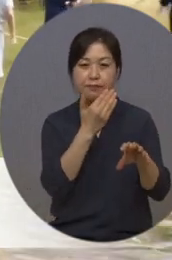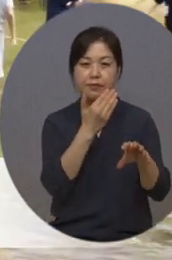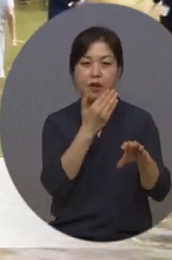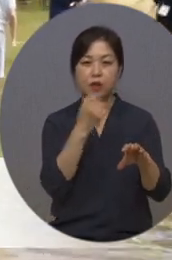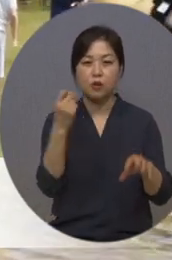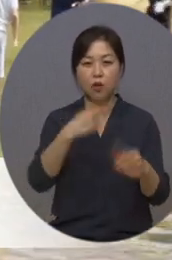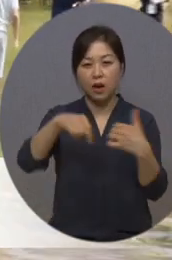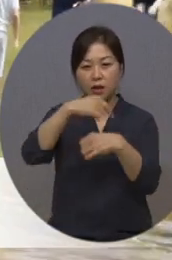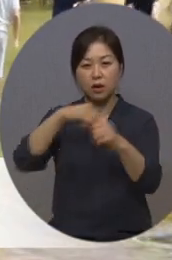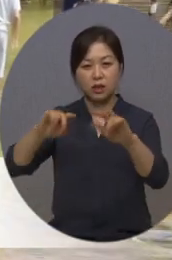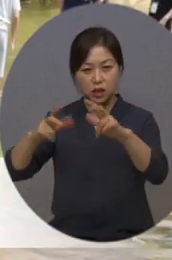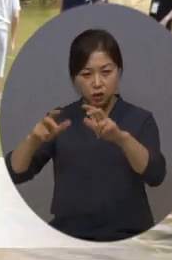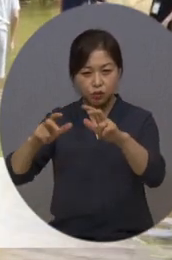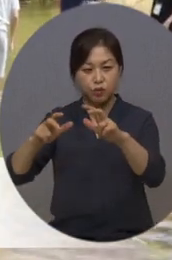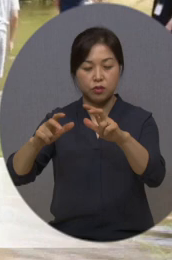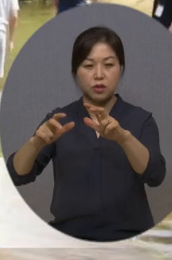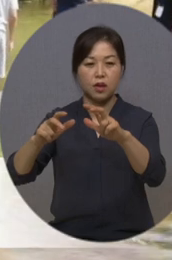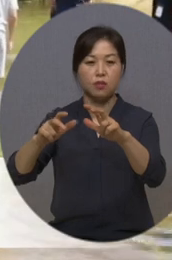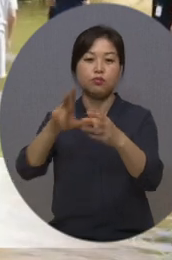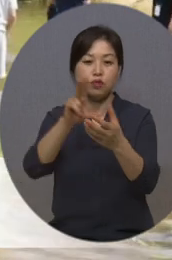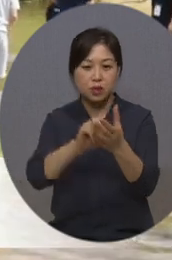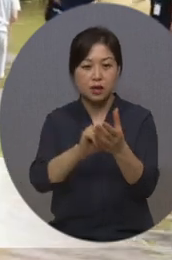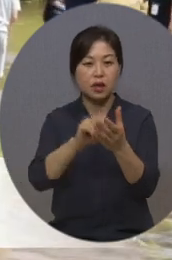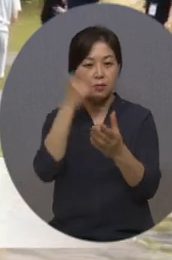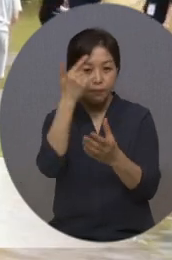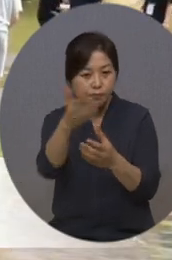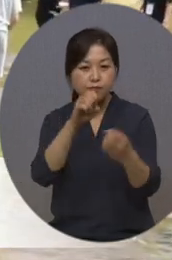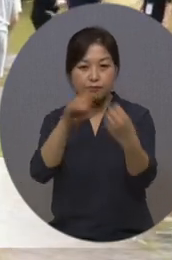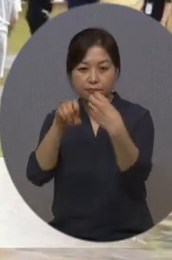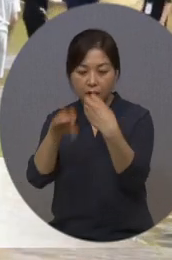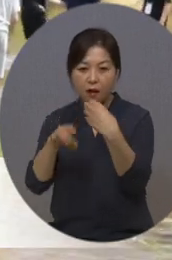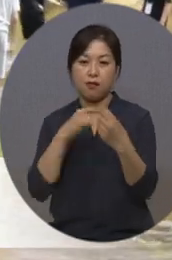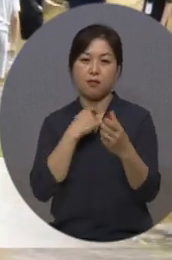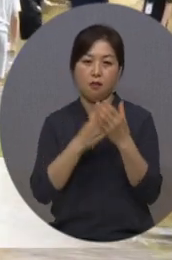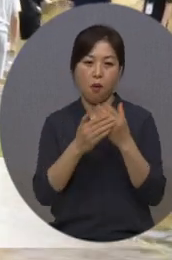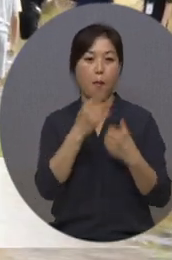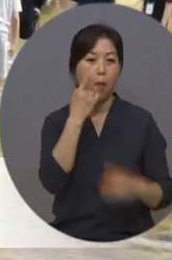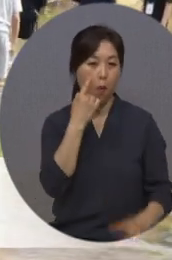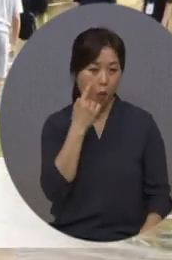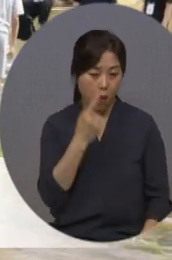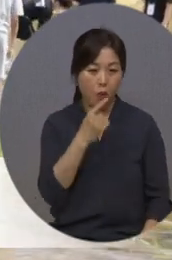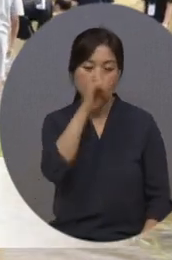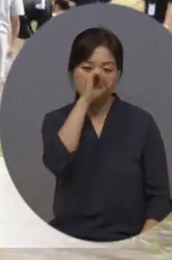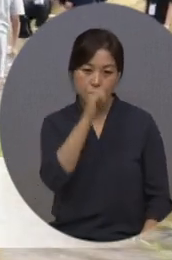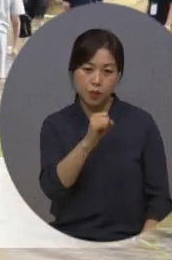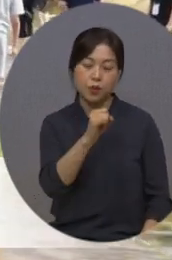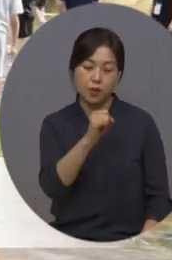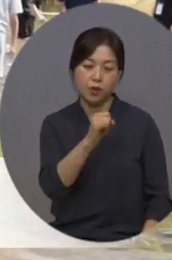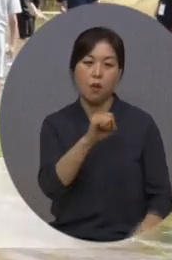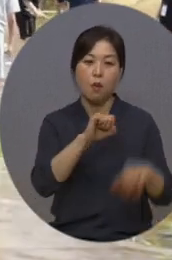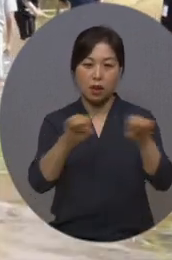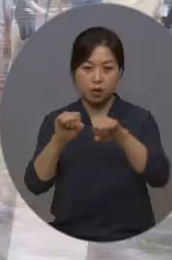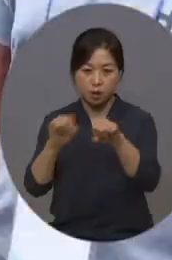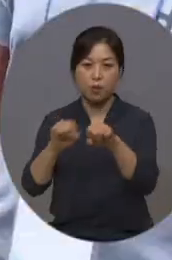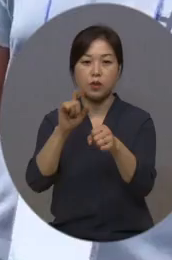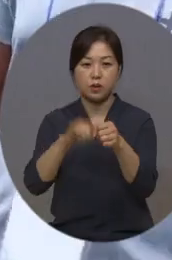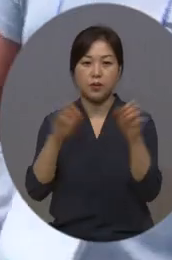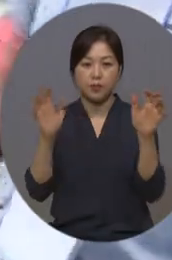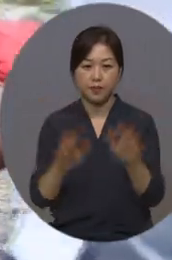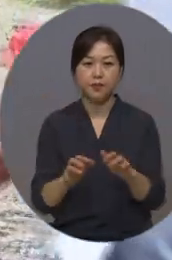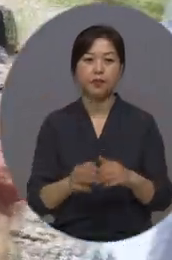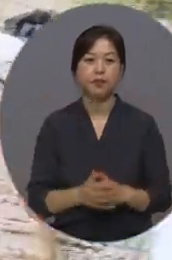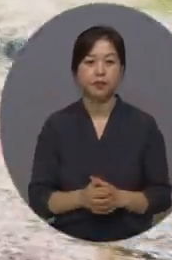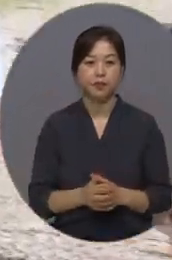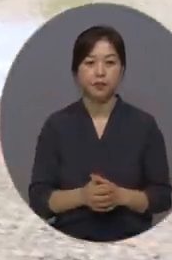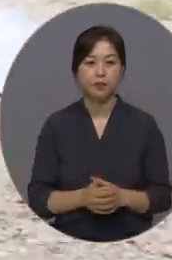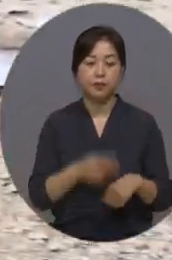지구 이런 문제에 대해서 의견도 나누고 직접 체험도 하고 그런 좋은 시간을 갖기 위해서 오늘 모였습니다.